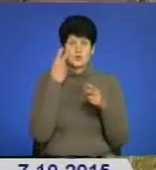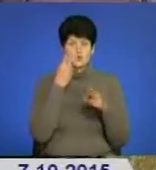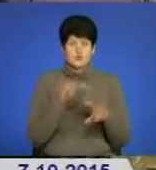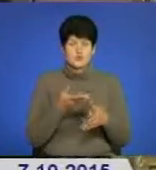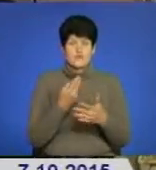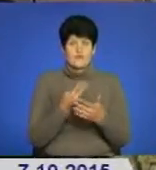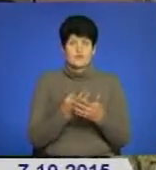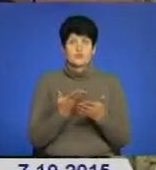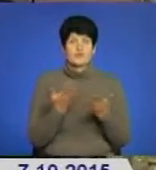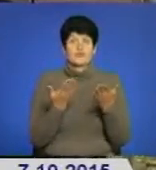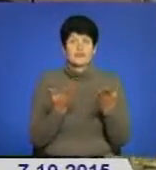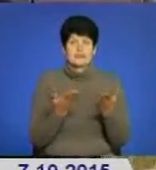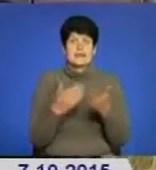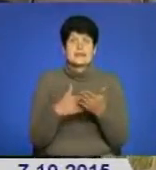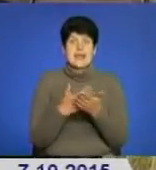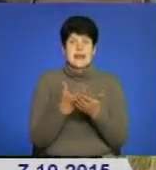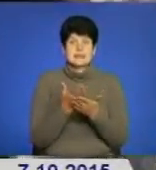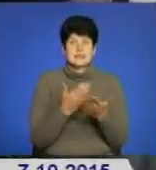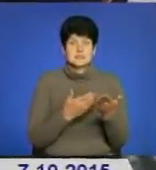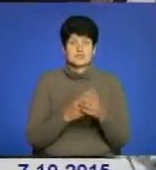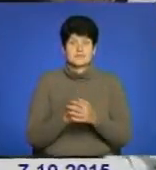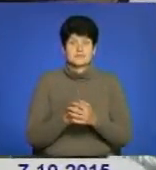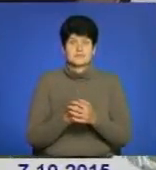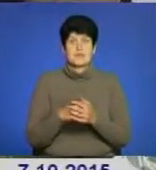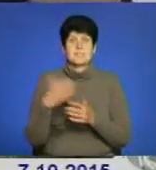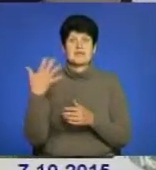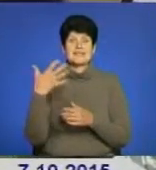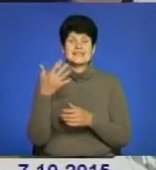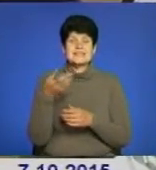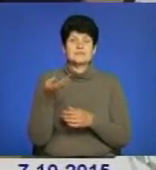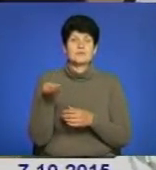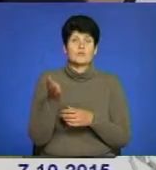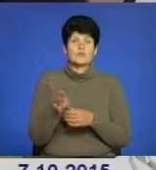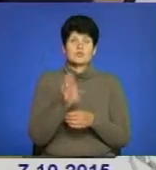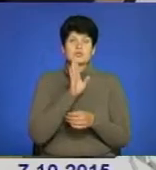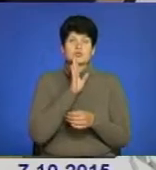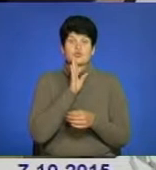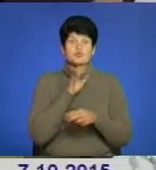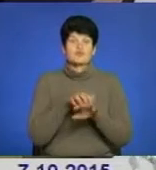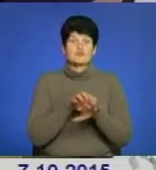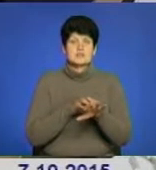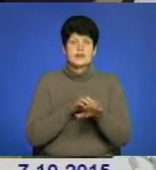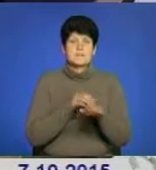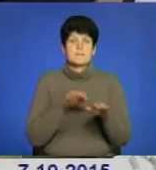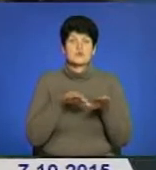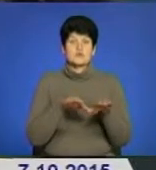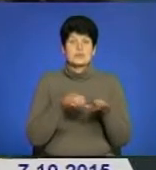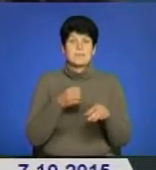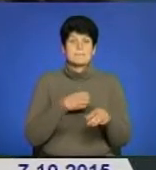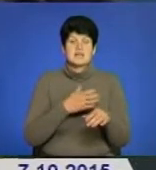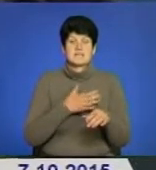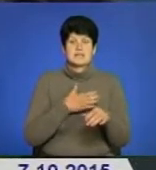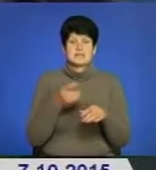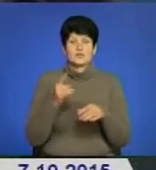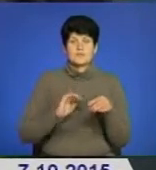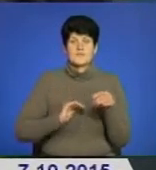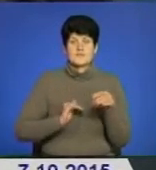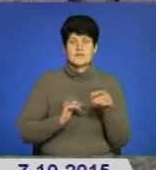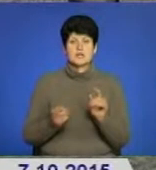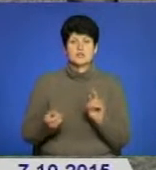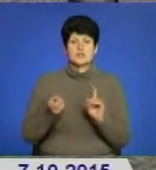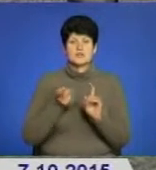вони якісніші. 50 пар жіночого взуття пошила приватна тернопільська фірма, таким чином